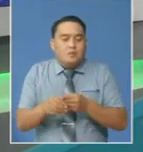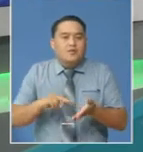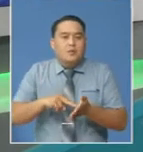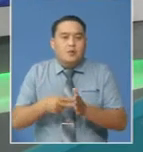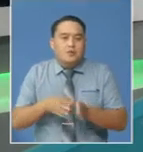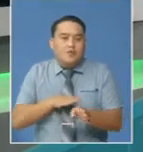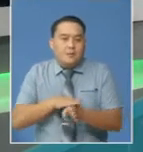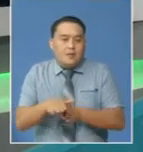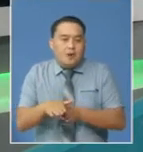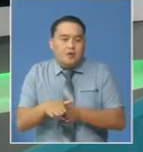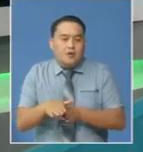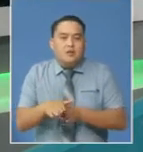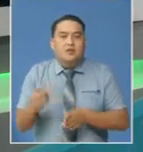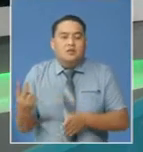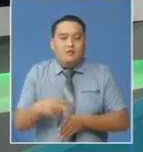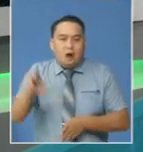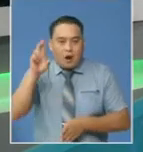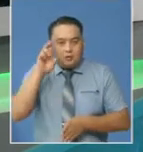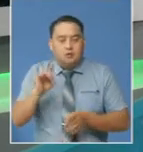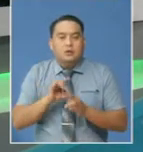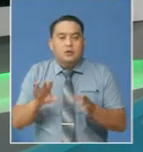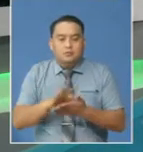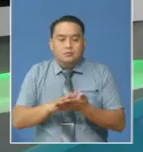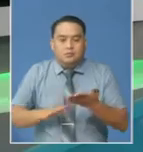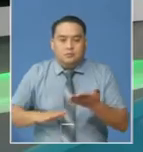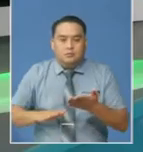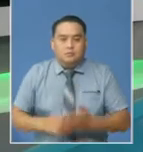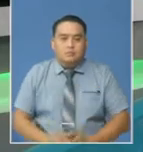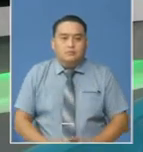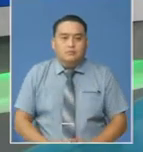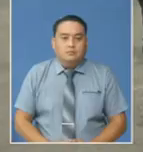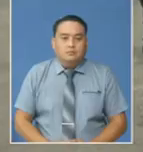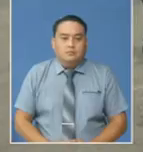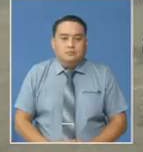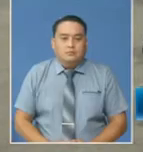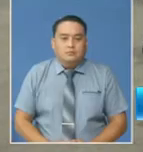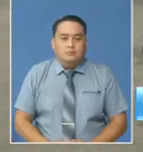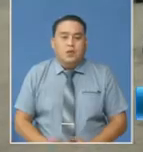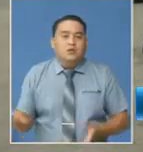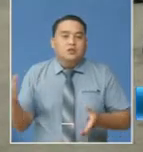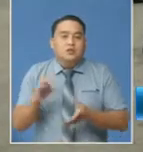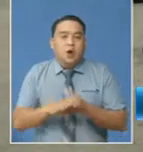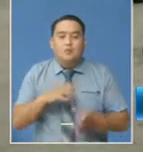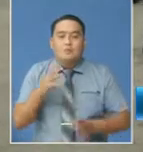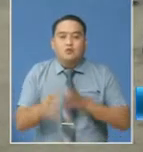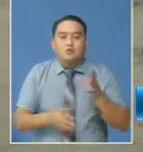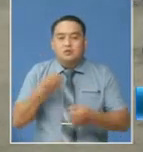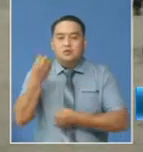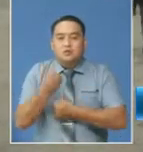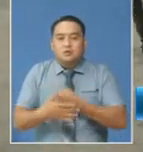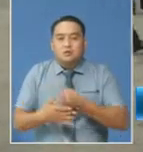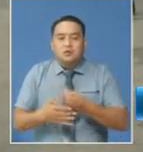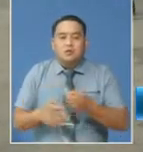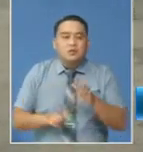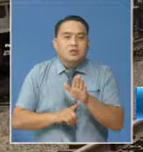намерены осуществить два региона, расскажет наш корреспондент. Знакомство с международным центром началось с